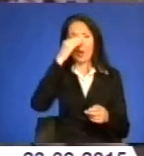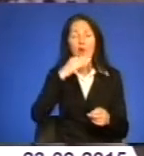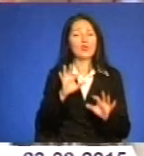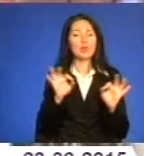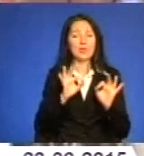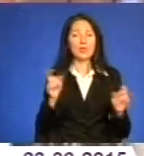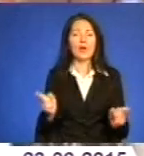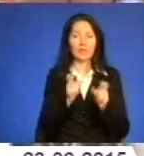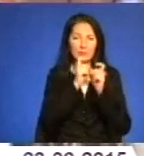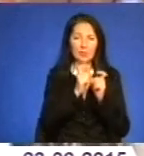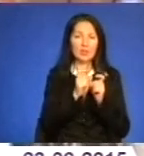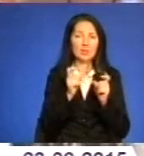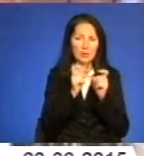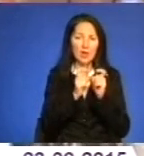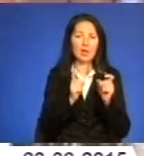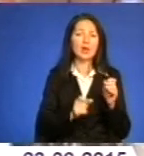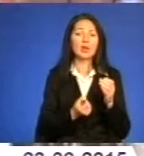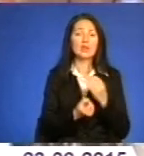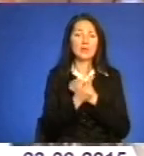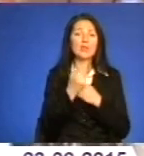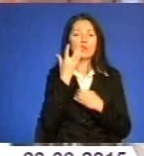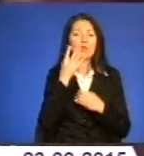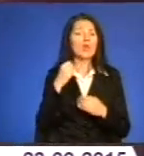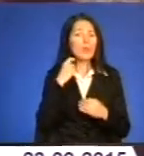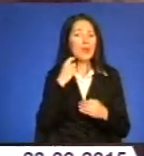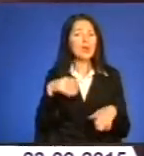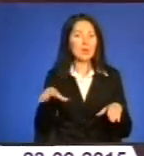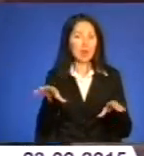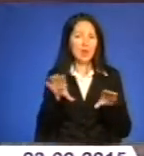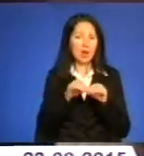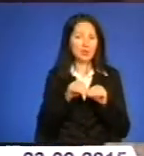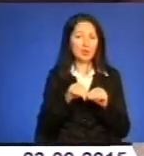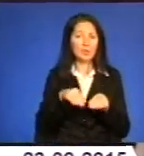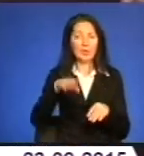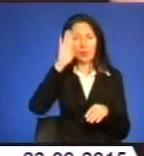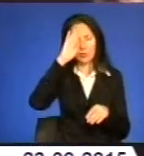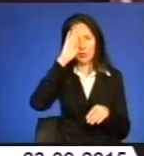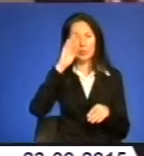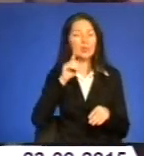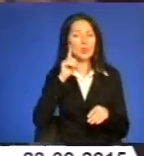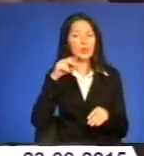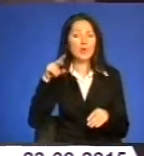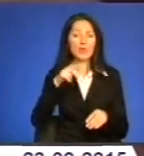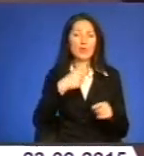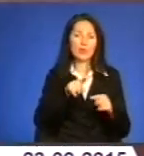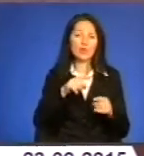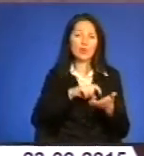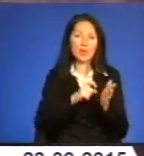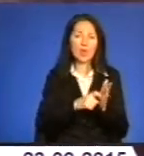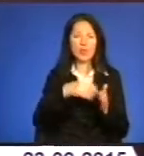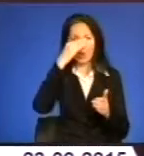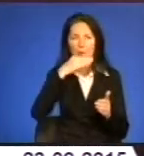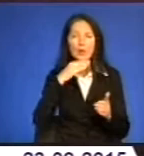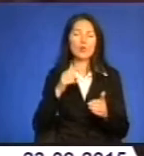час спільного розпивання алкоголю. Молодий чоловік пішов до іншої кімнати, проте знервований батько кинувся за ним вслід з ножем у